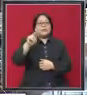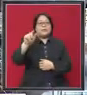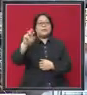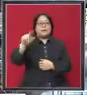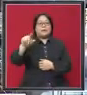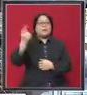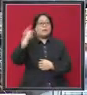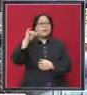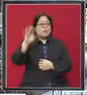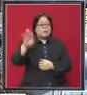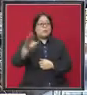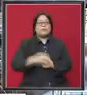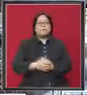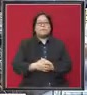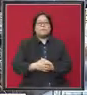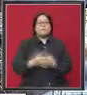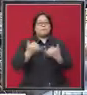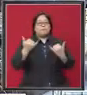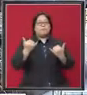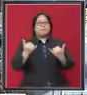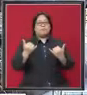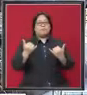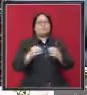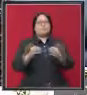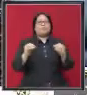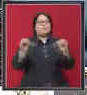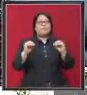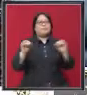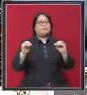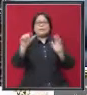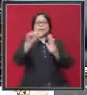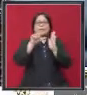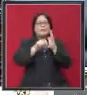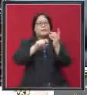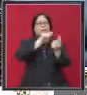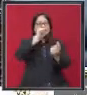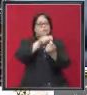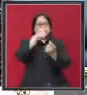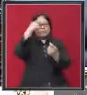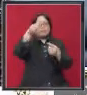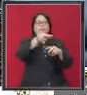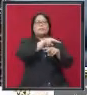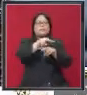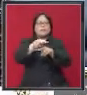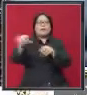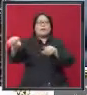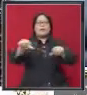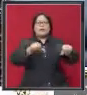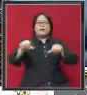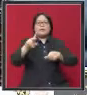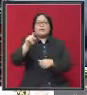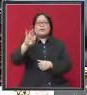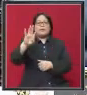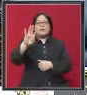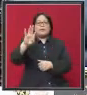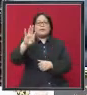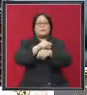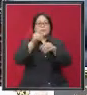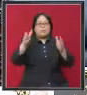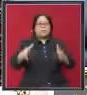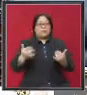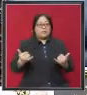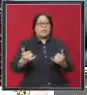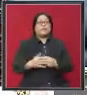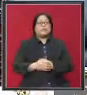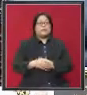Muhammad Tanjung Karang. Ini ketika ini ada tidak ada akta spesifik bagi menyelia aktiviti kredit pengguna pada masa